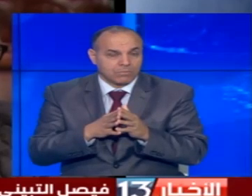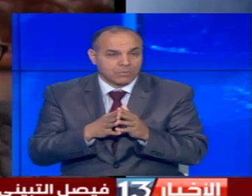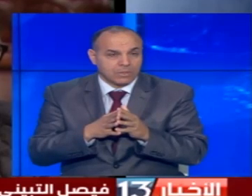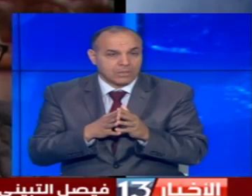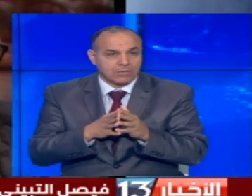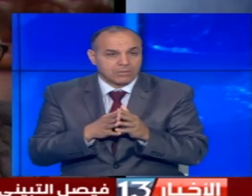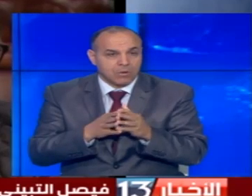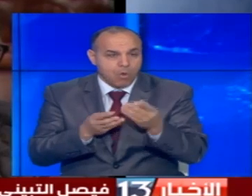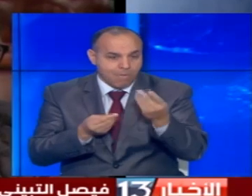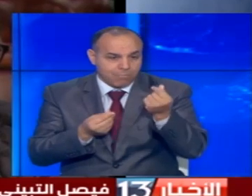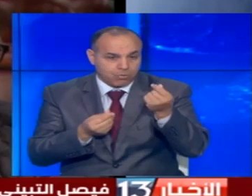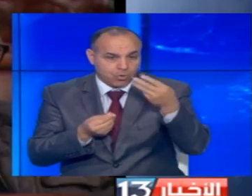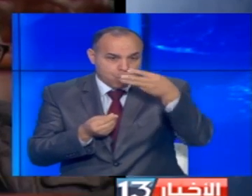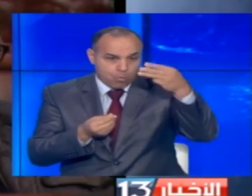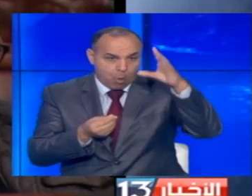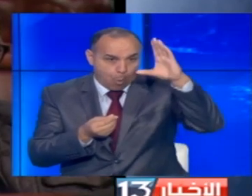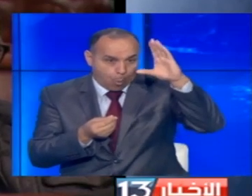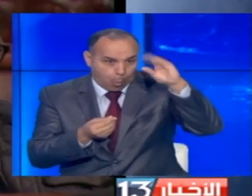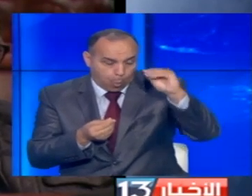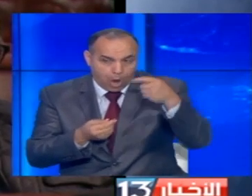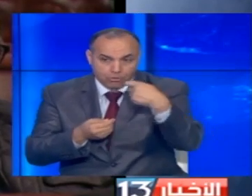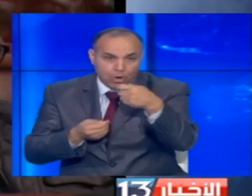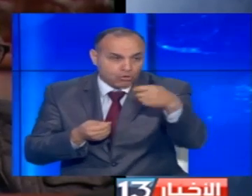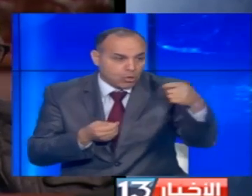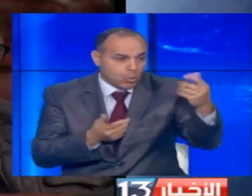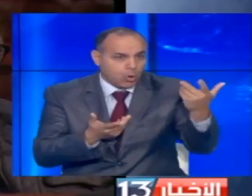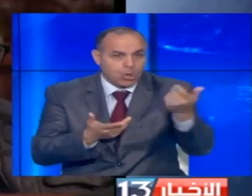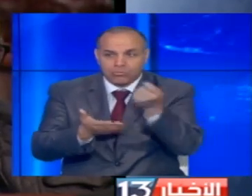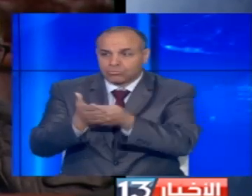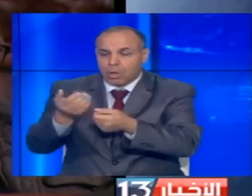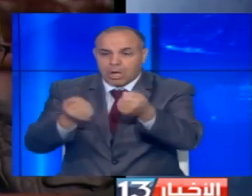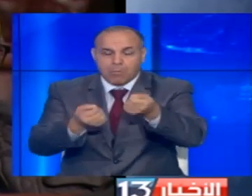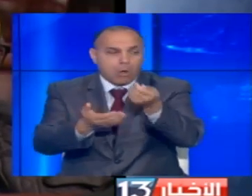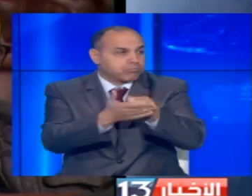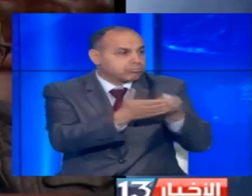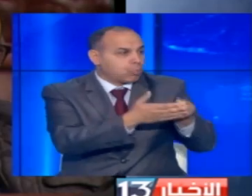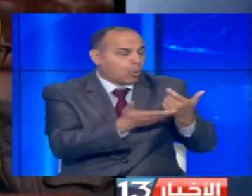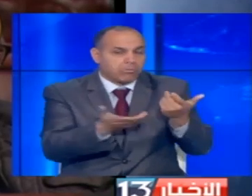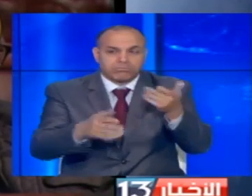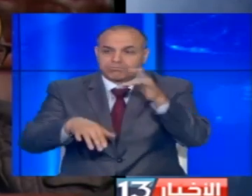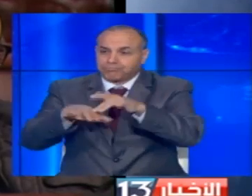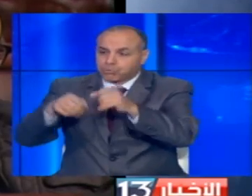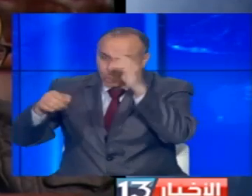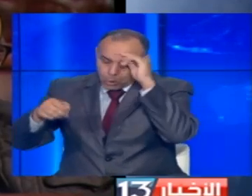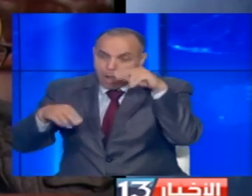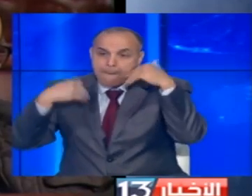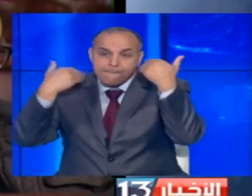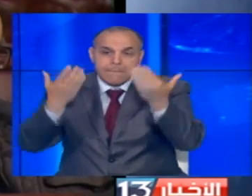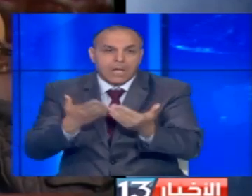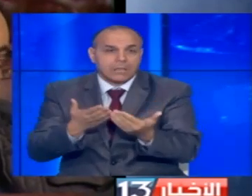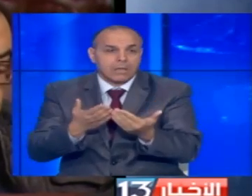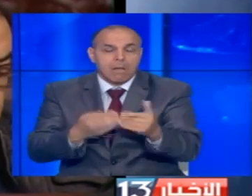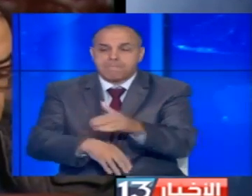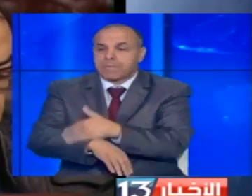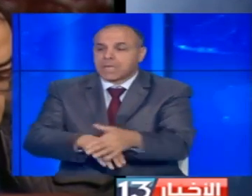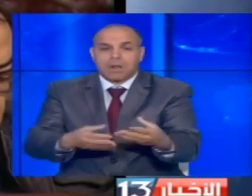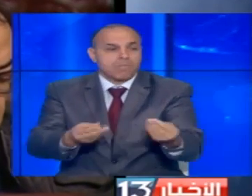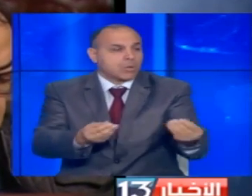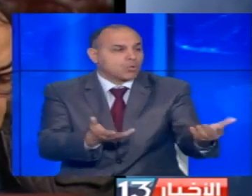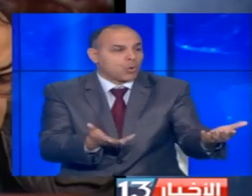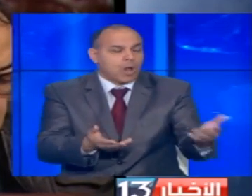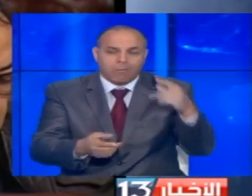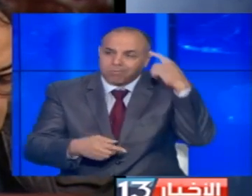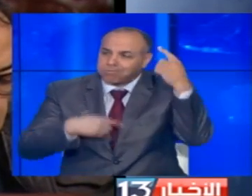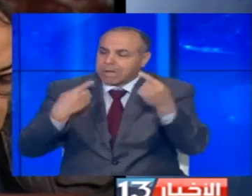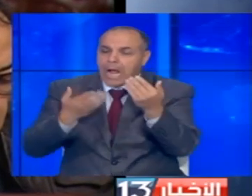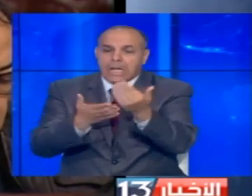في المخزون اعنا من العمله الصعبه قاعدين نورد نضرب في المنتوج اعنا وم بعد نلوم ان عندنا بطاله ومن بعد نلوم